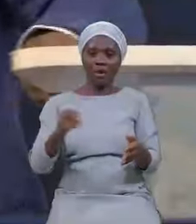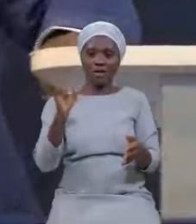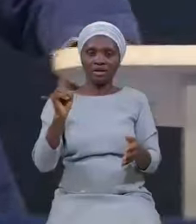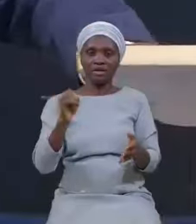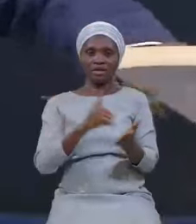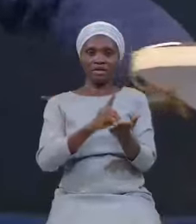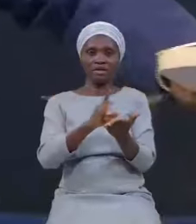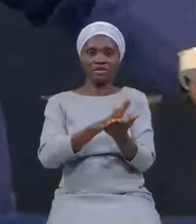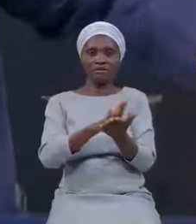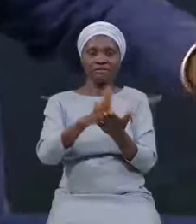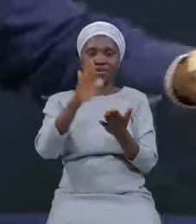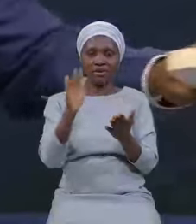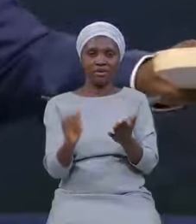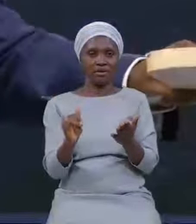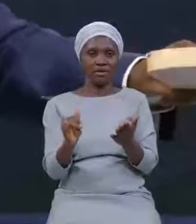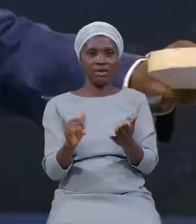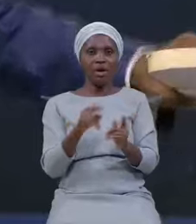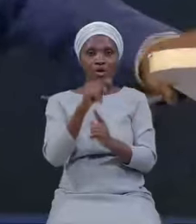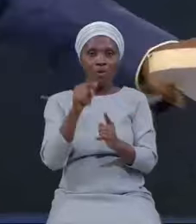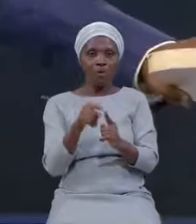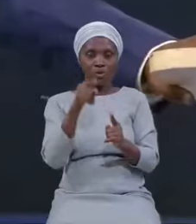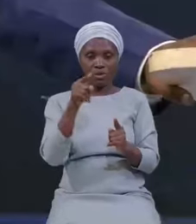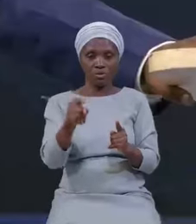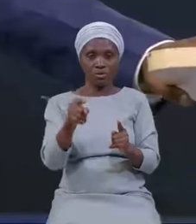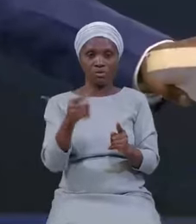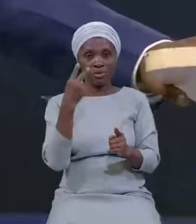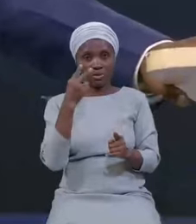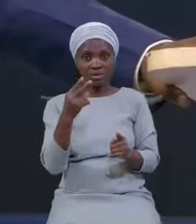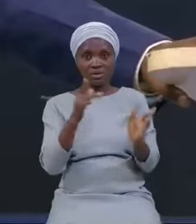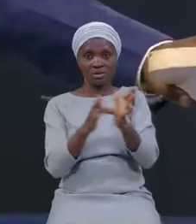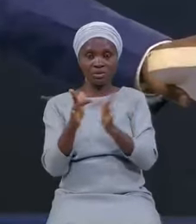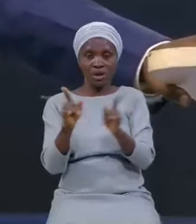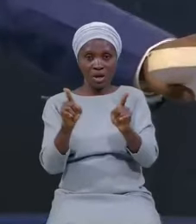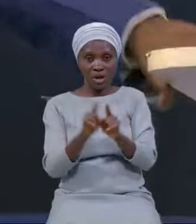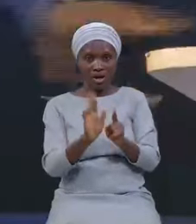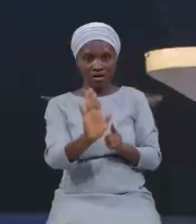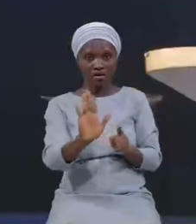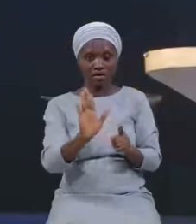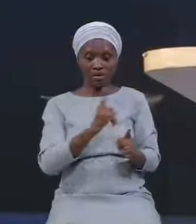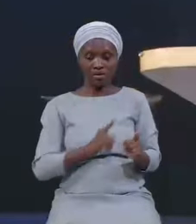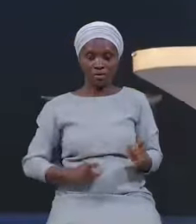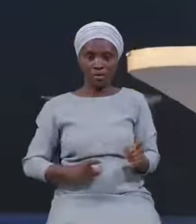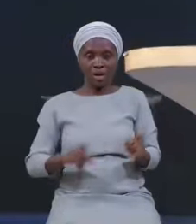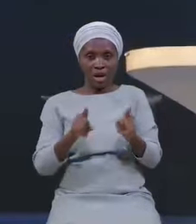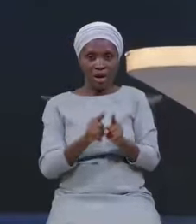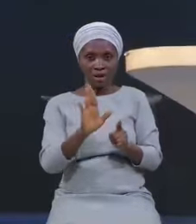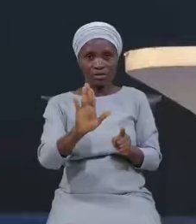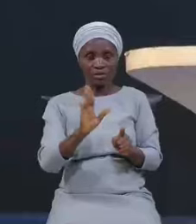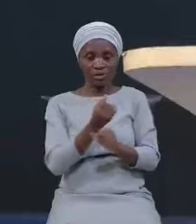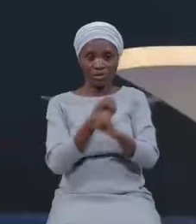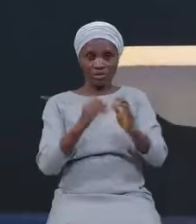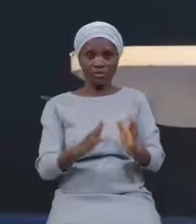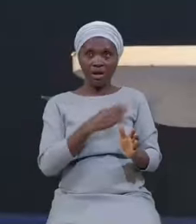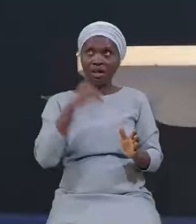Jésus comme le Seigneur et Sauveur qui ôte vos péchés, la chose suivante qu'il